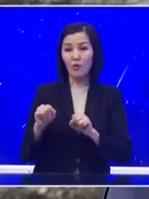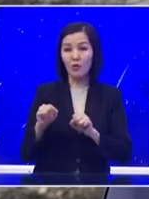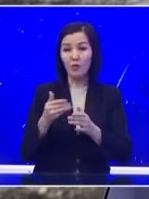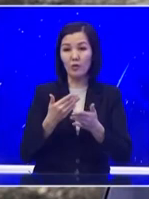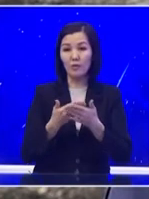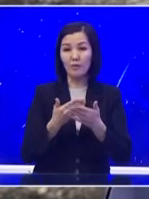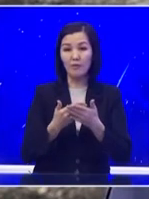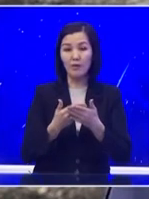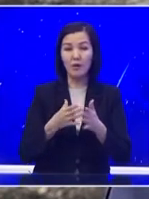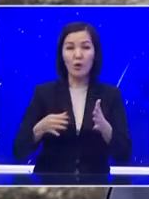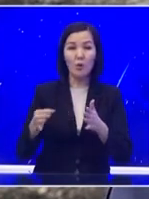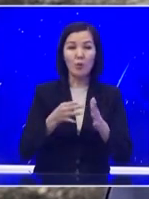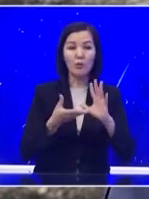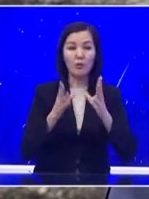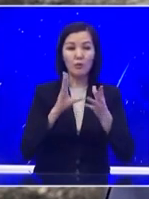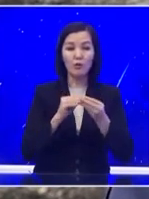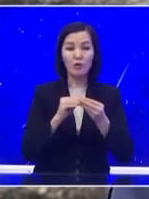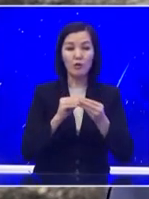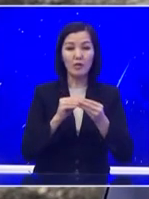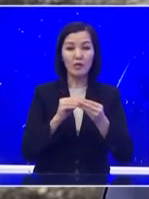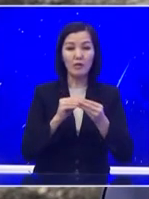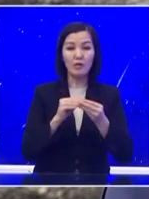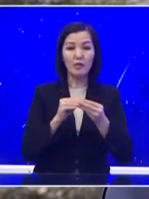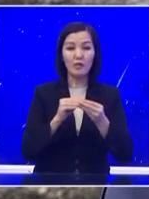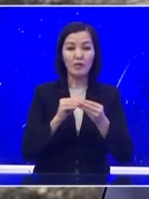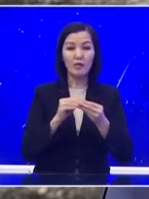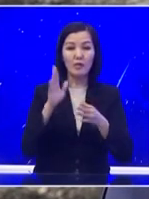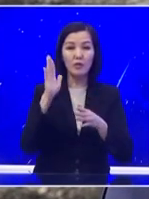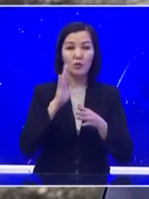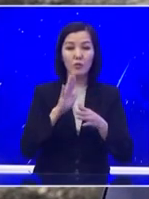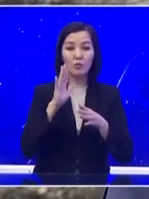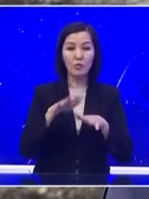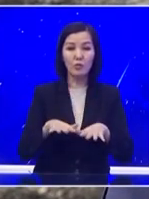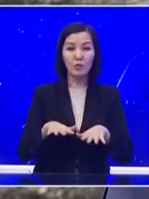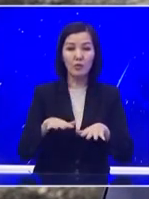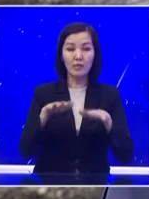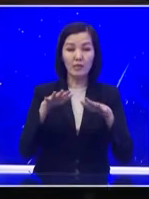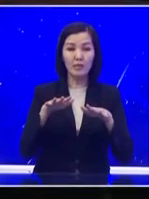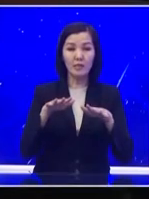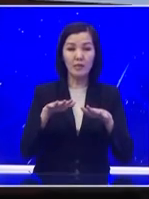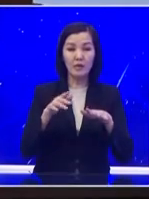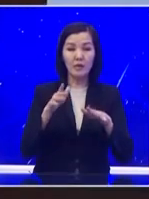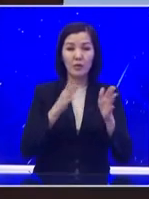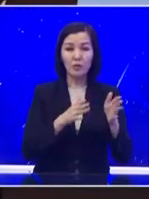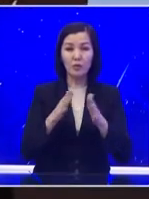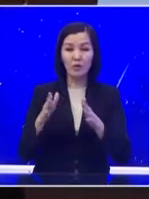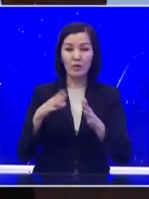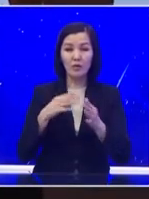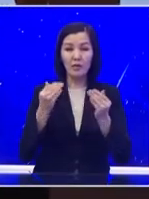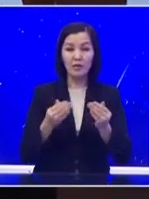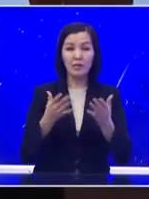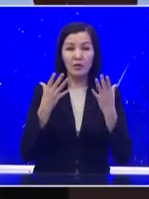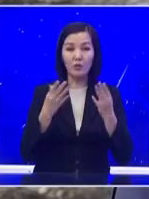Және мына облыс бойынша жалпы су тасқыны жағдай тұрақты. Қазіргі